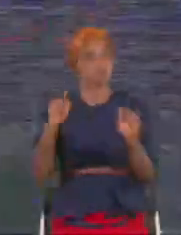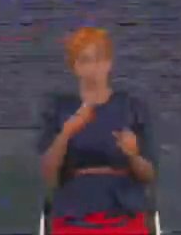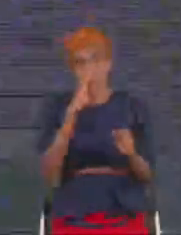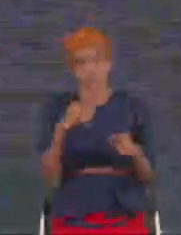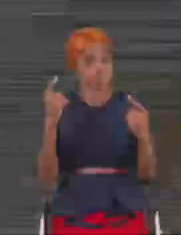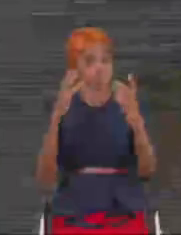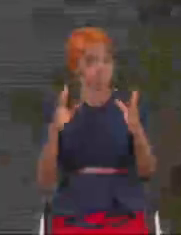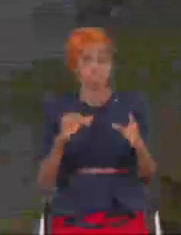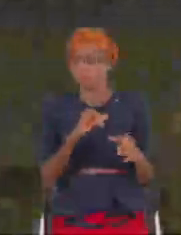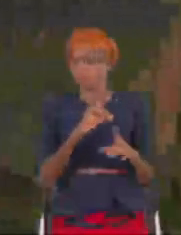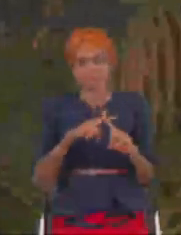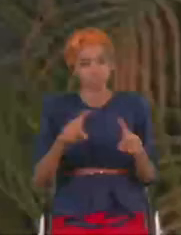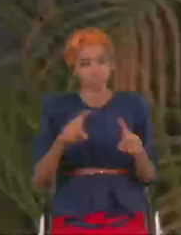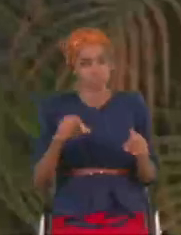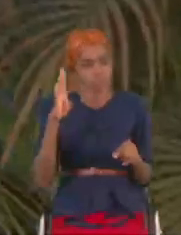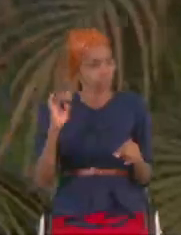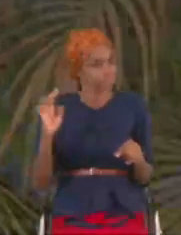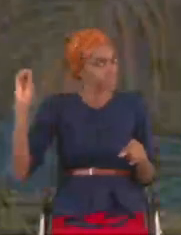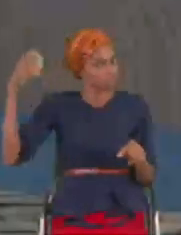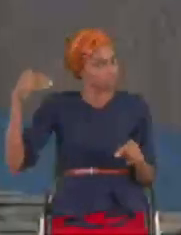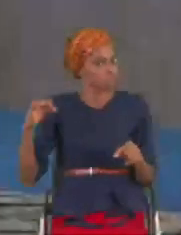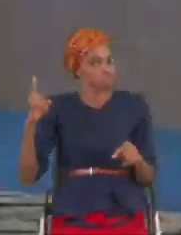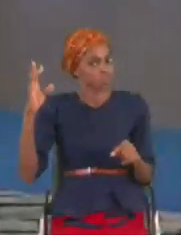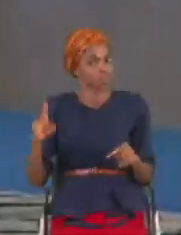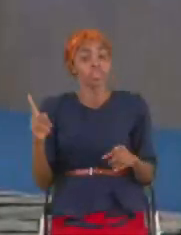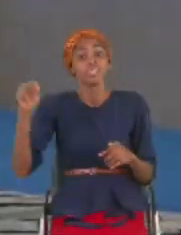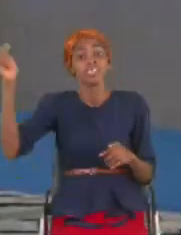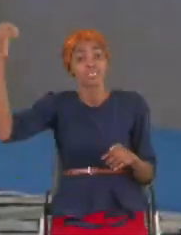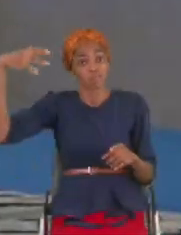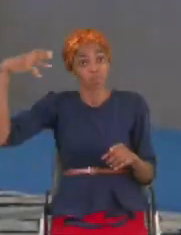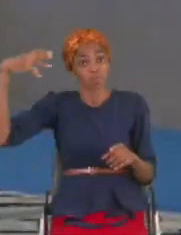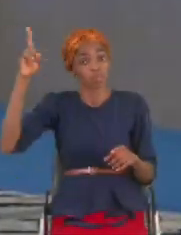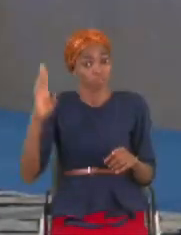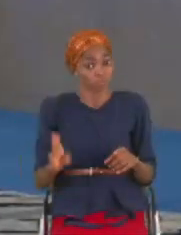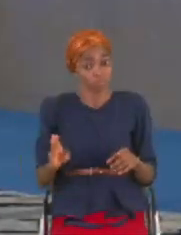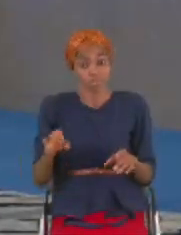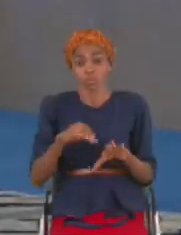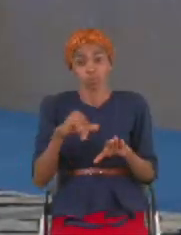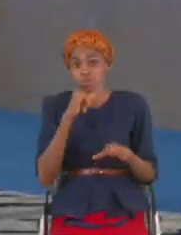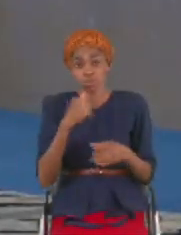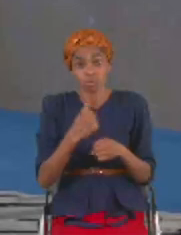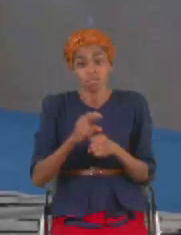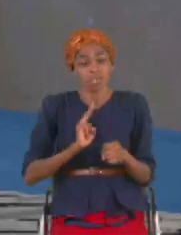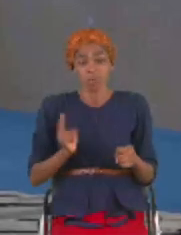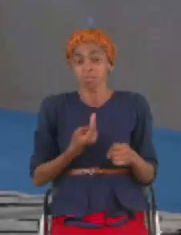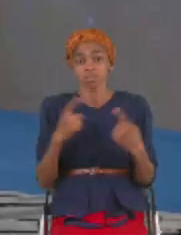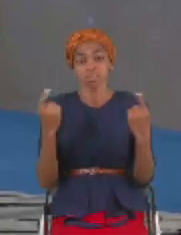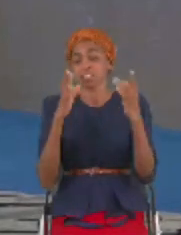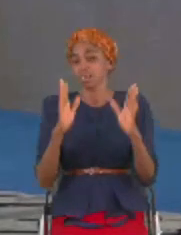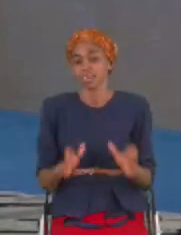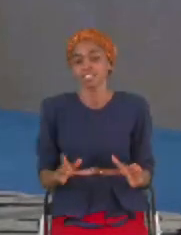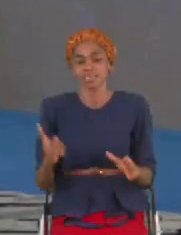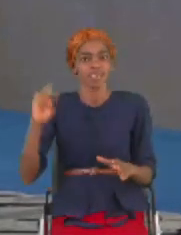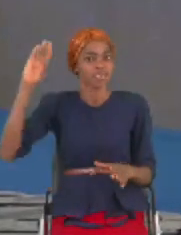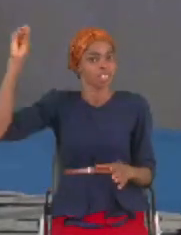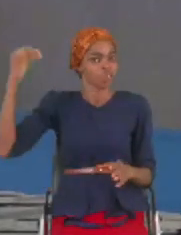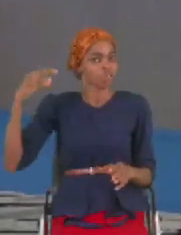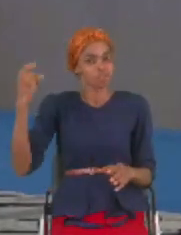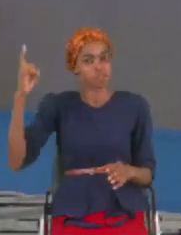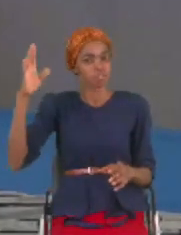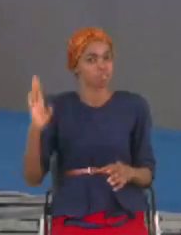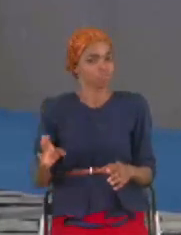ne peux pas le pécheur mais c'est papa la grâce de dieu la grâce de dieu nous fait le fait pas de nous des pêcheurs la